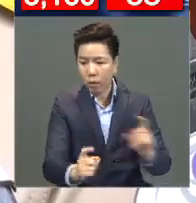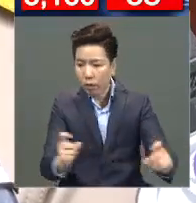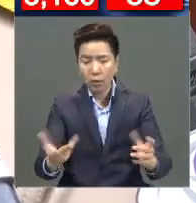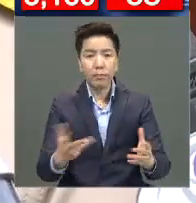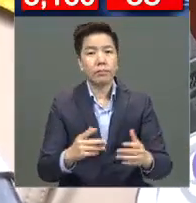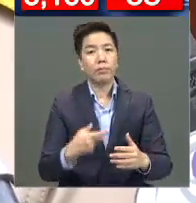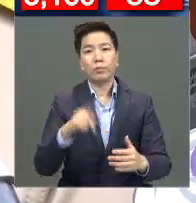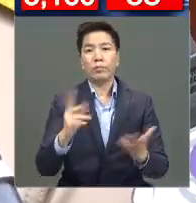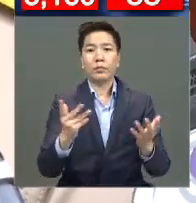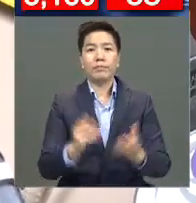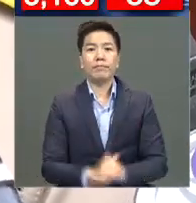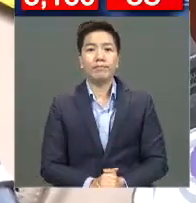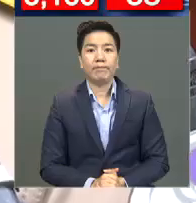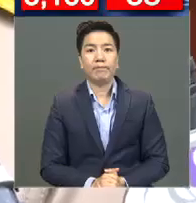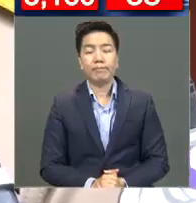นะครับ